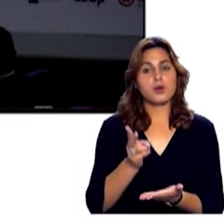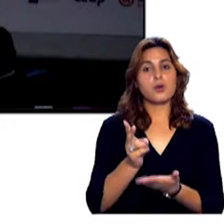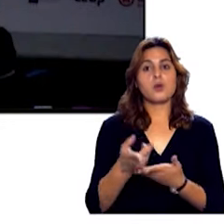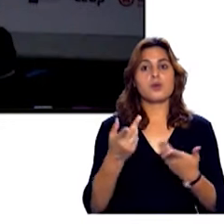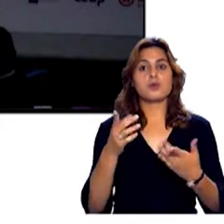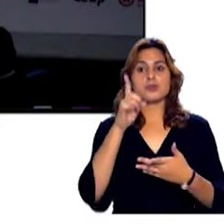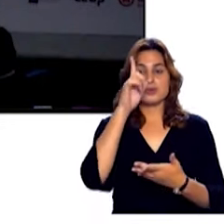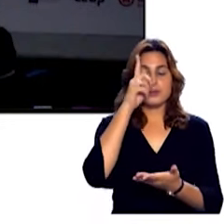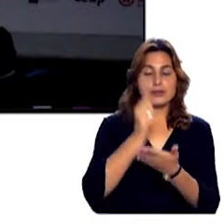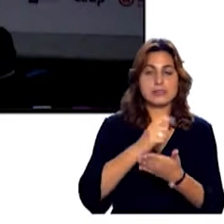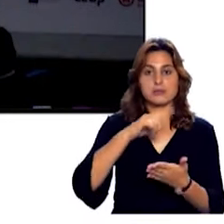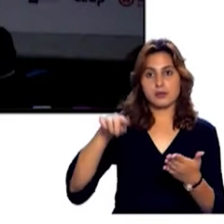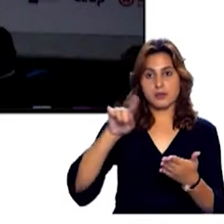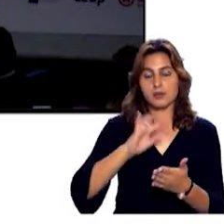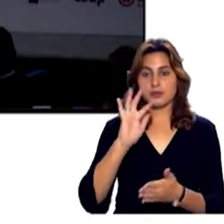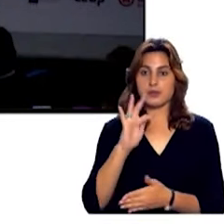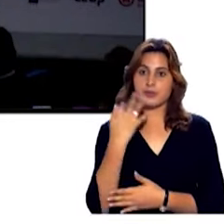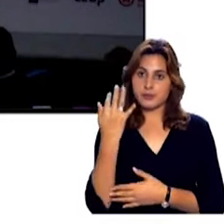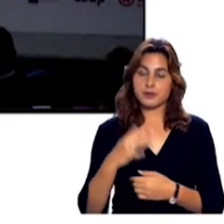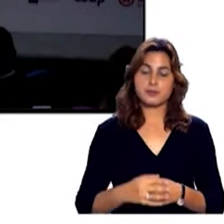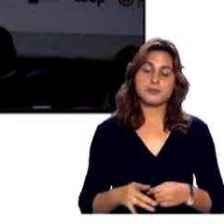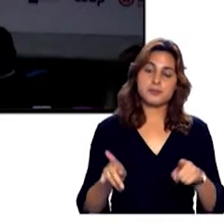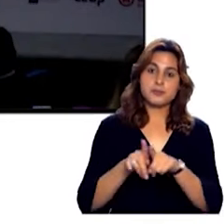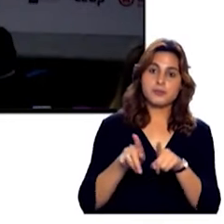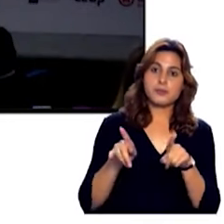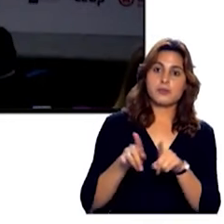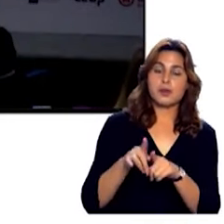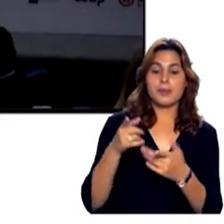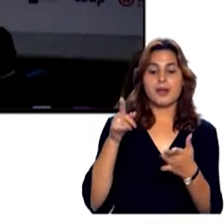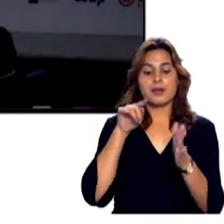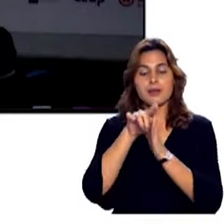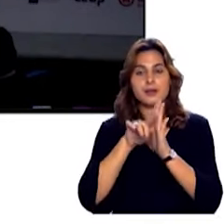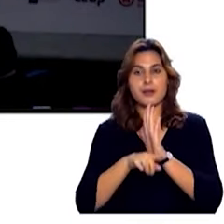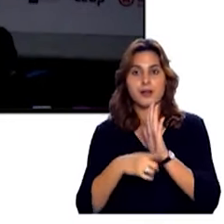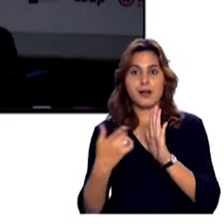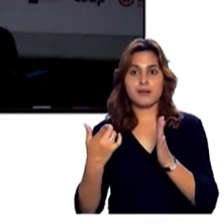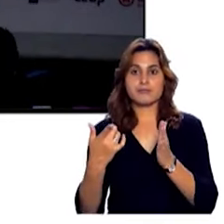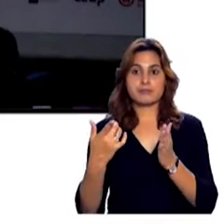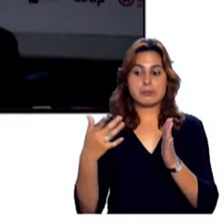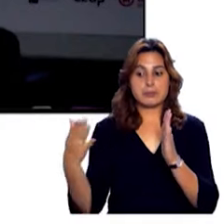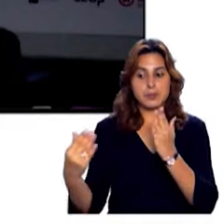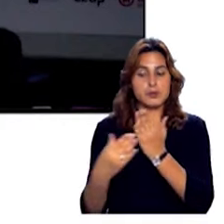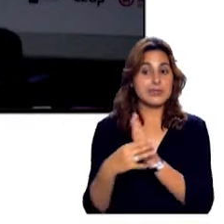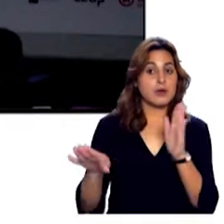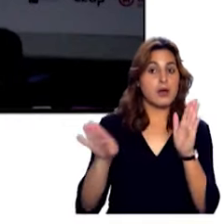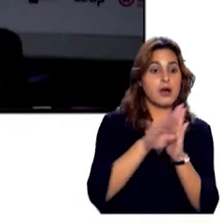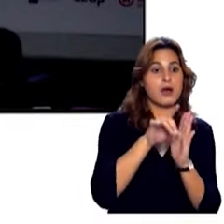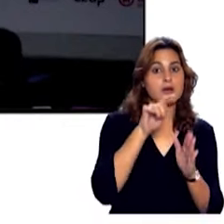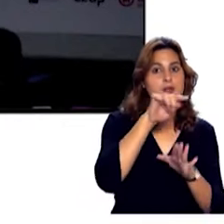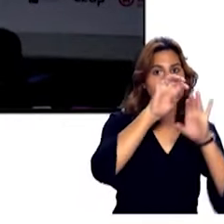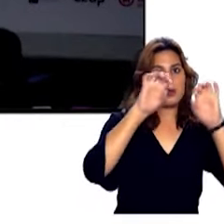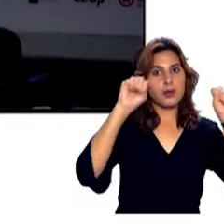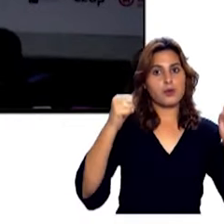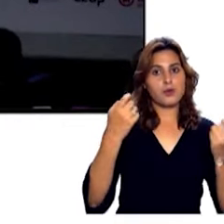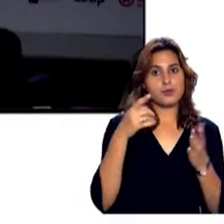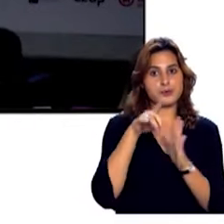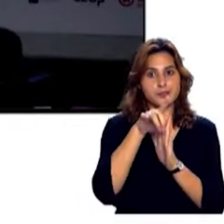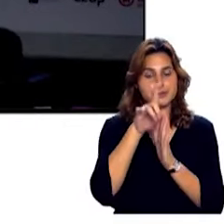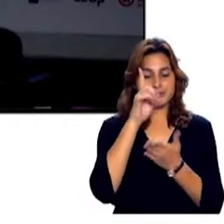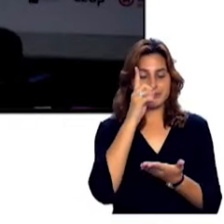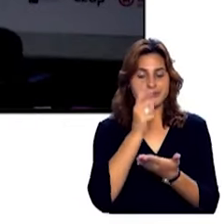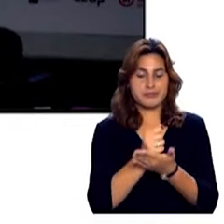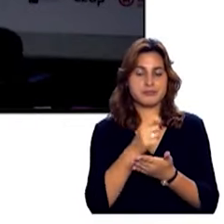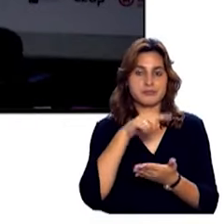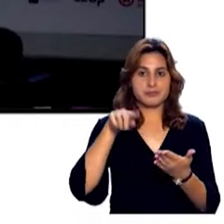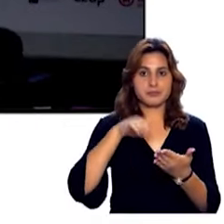filtrage des pourvoir à la cour de cassation Pour traité je voudrais commencer par vous Dire qu'il y a un proverbe